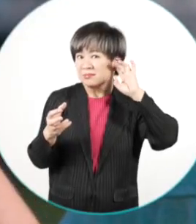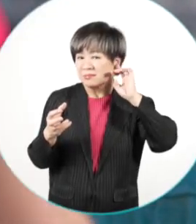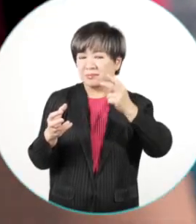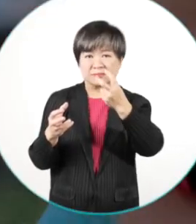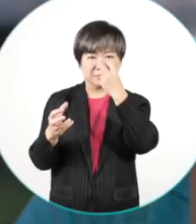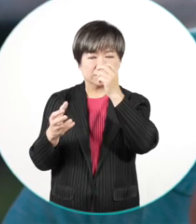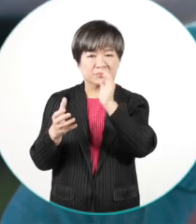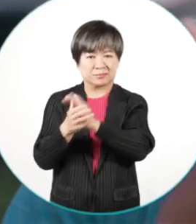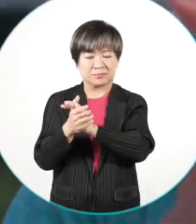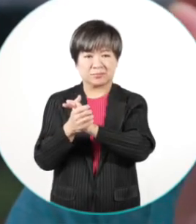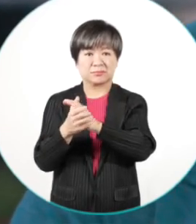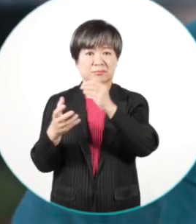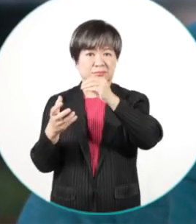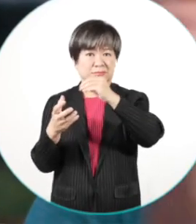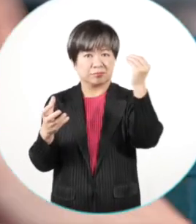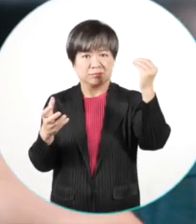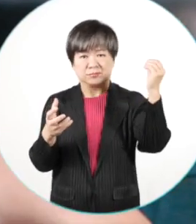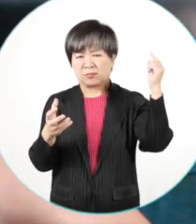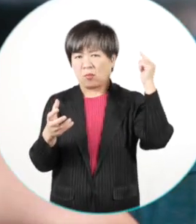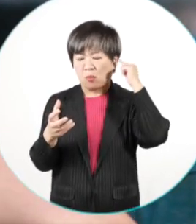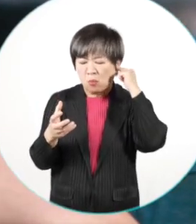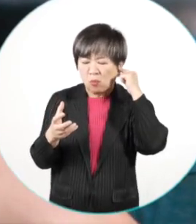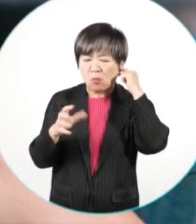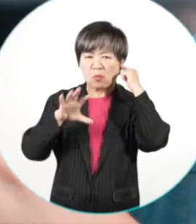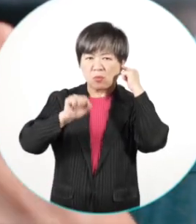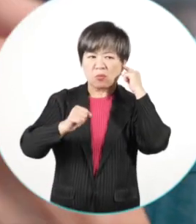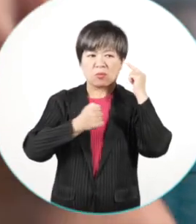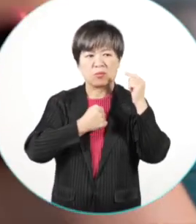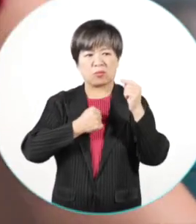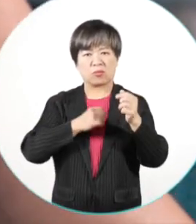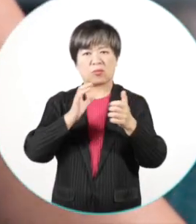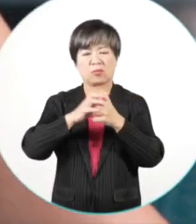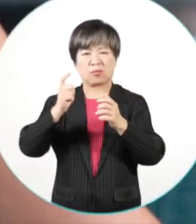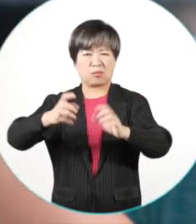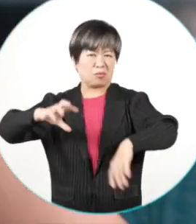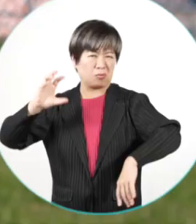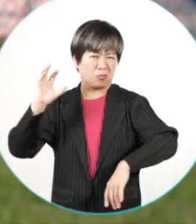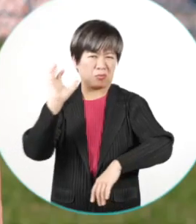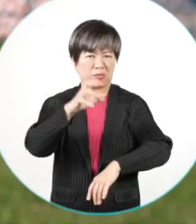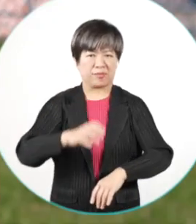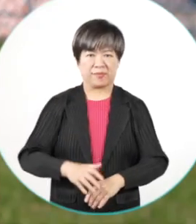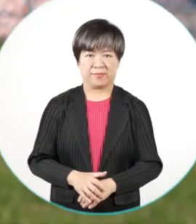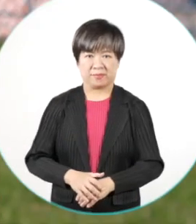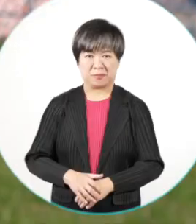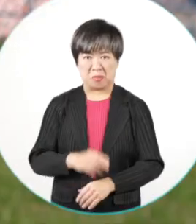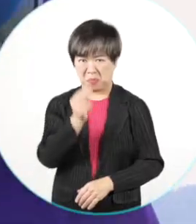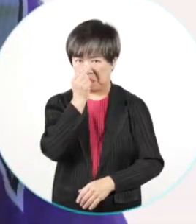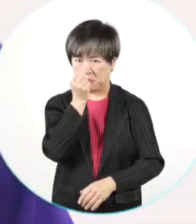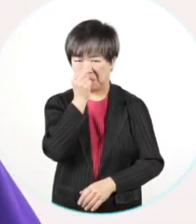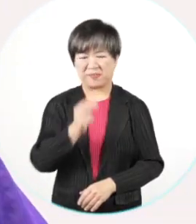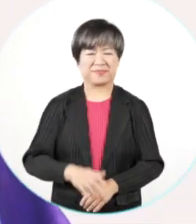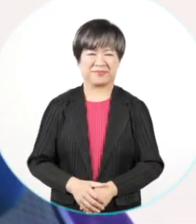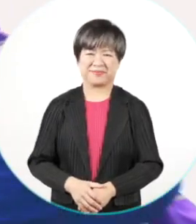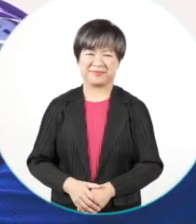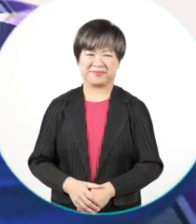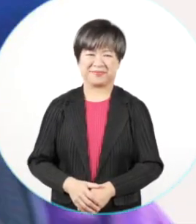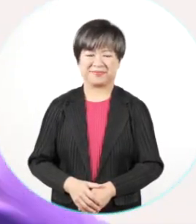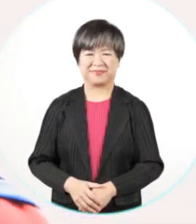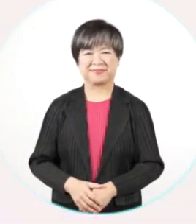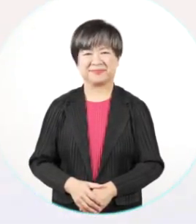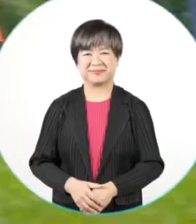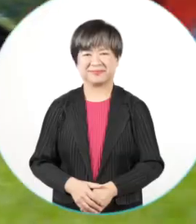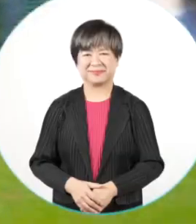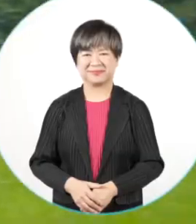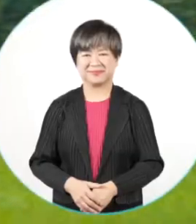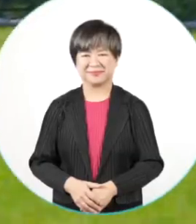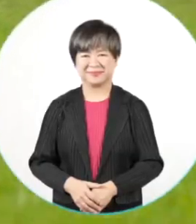友们可以透过听音辨位的方式将球击出，很酷吧 ？Set, ready,